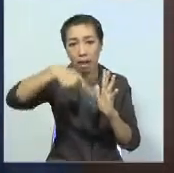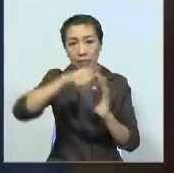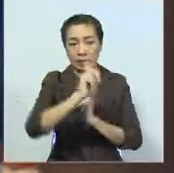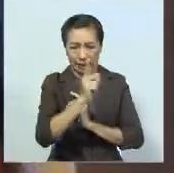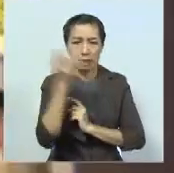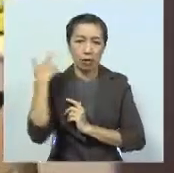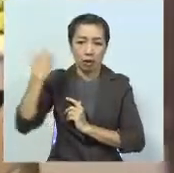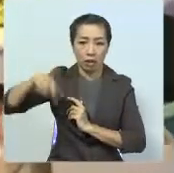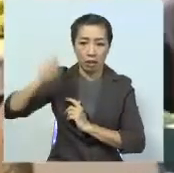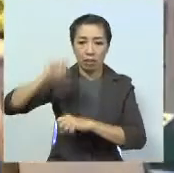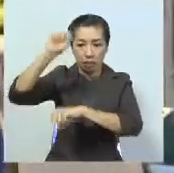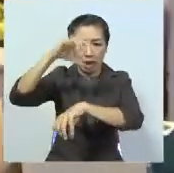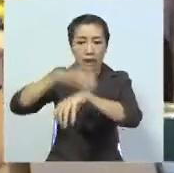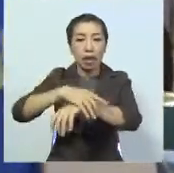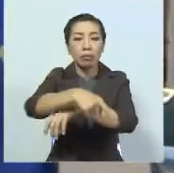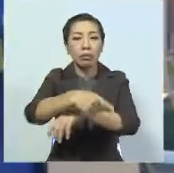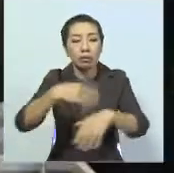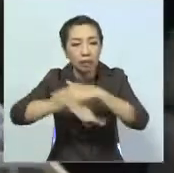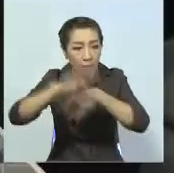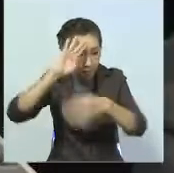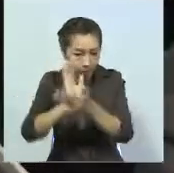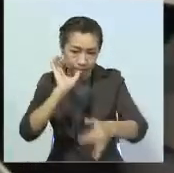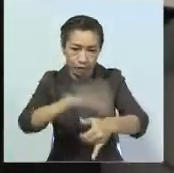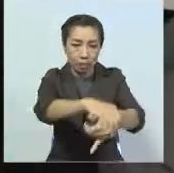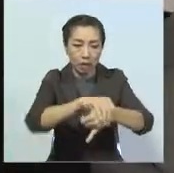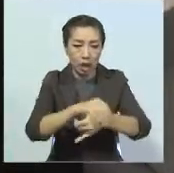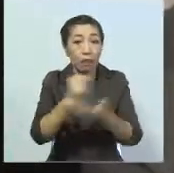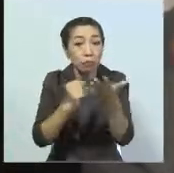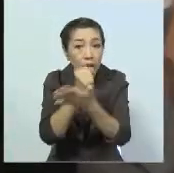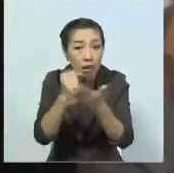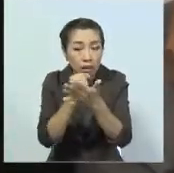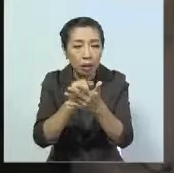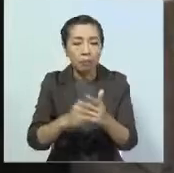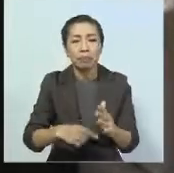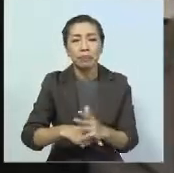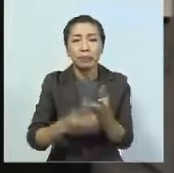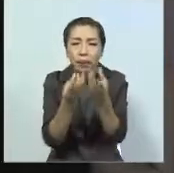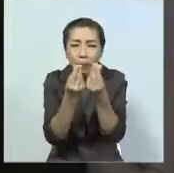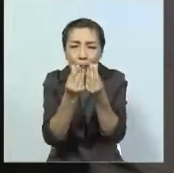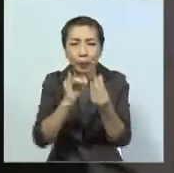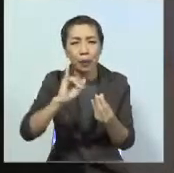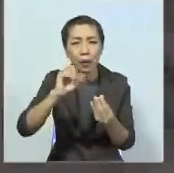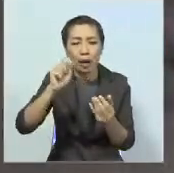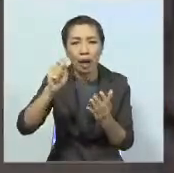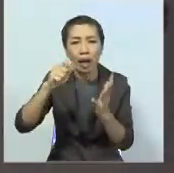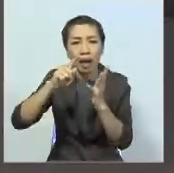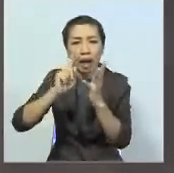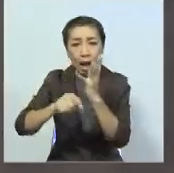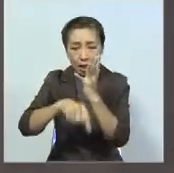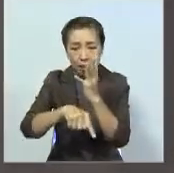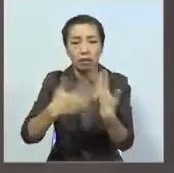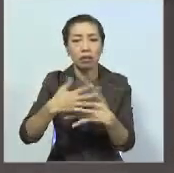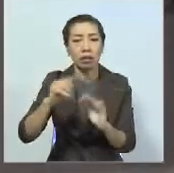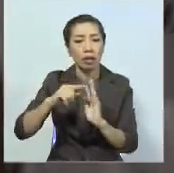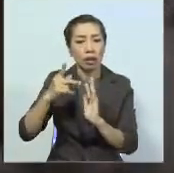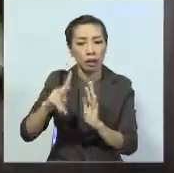ซึ่งจับกุมได้พร้อมกับของกลางเป็นไอซ์แล้วก็มีเคตามีนจำนวนหนึ่งค่ะนายสันติภาพถือว่